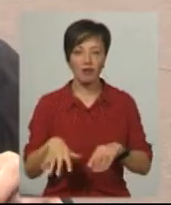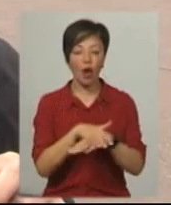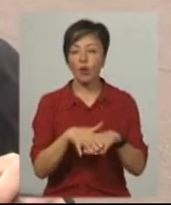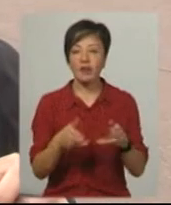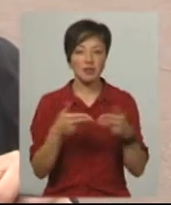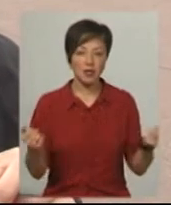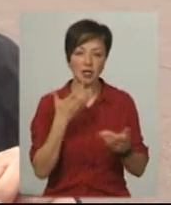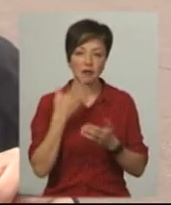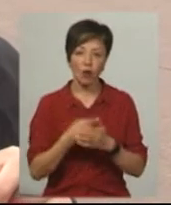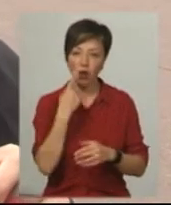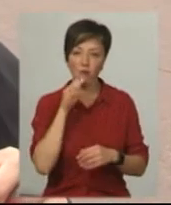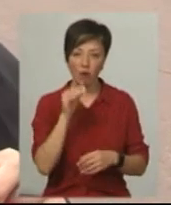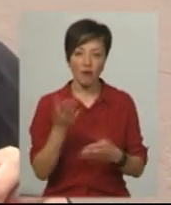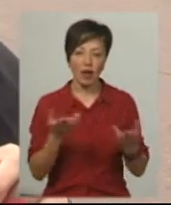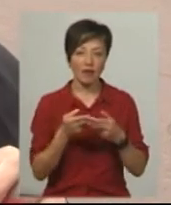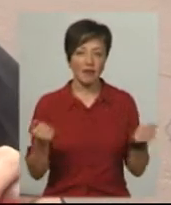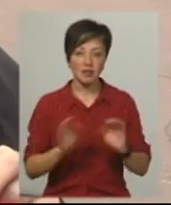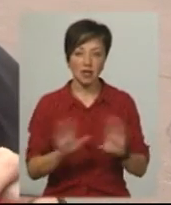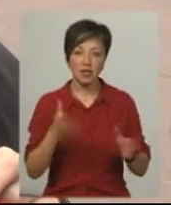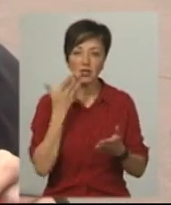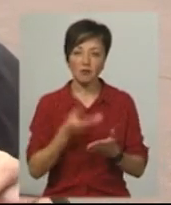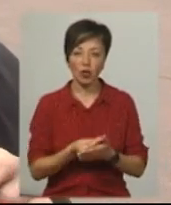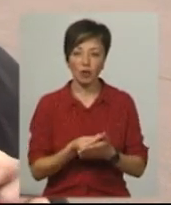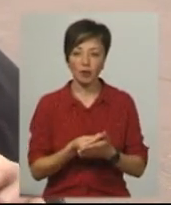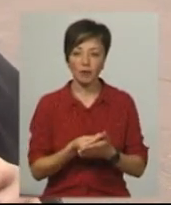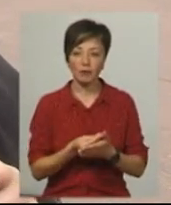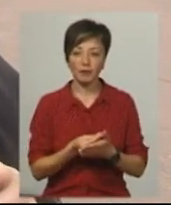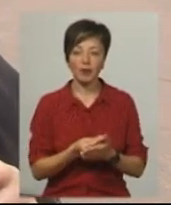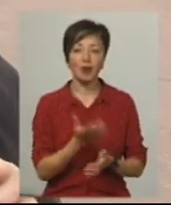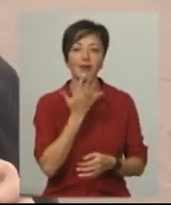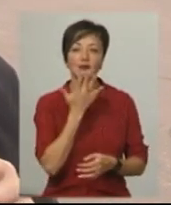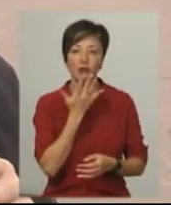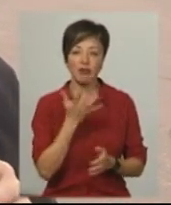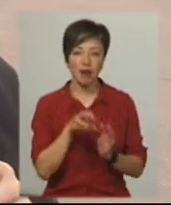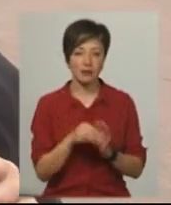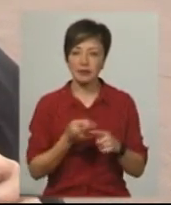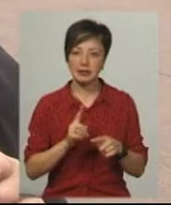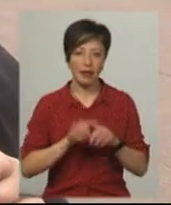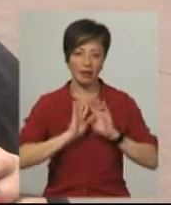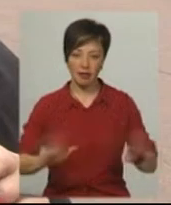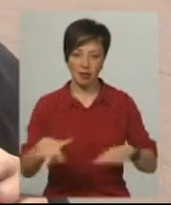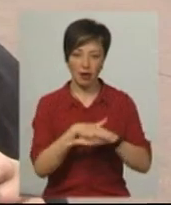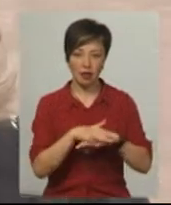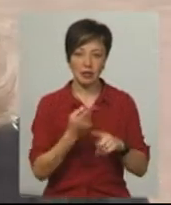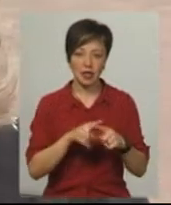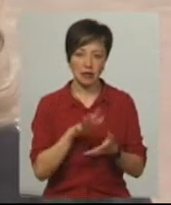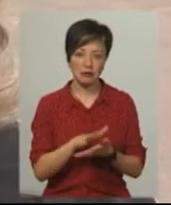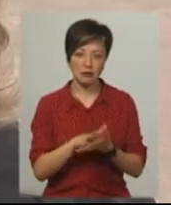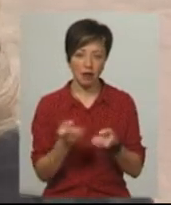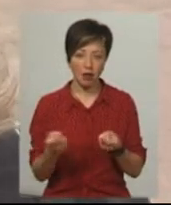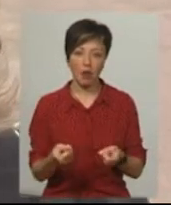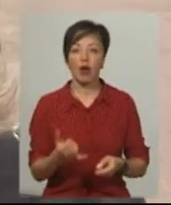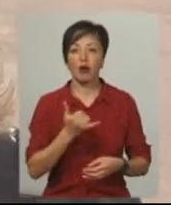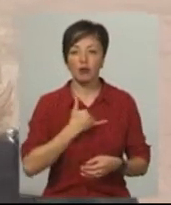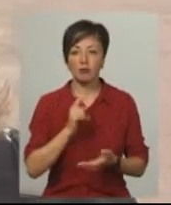визнає своєї мови, який не визнає свою національність, це не є народом, це є сміттям. У нас має